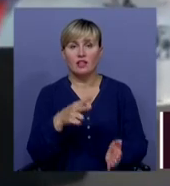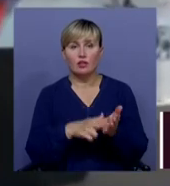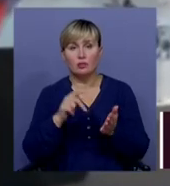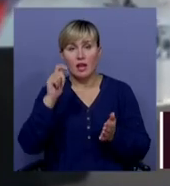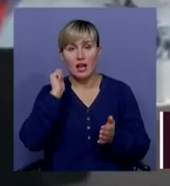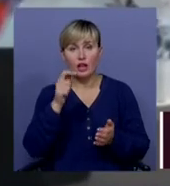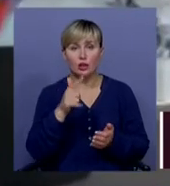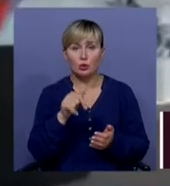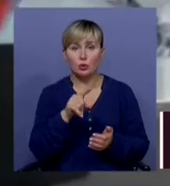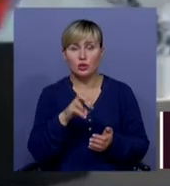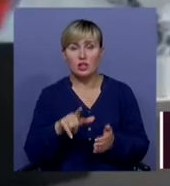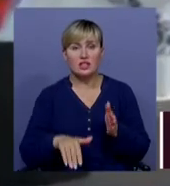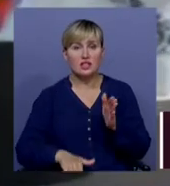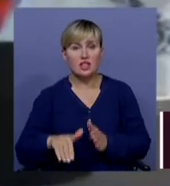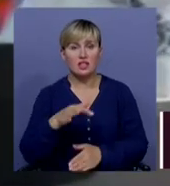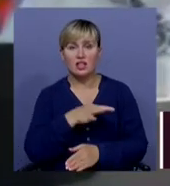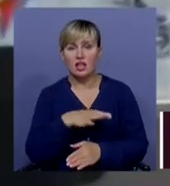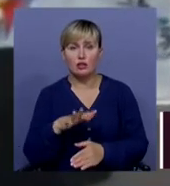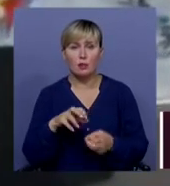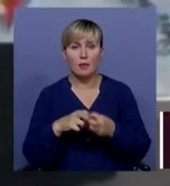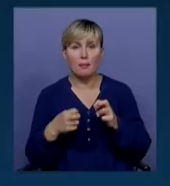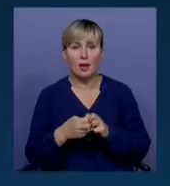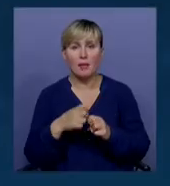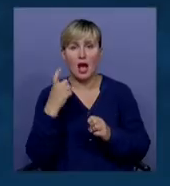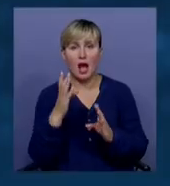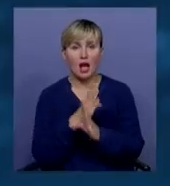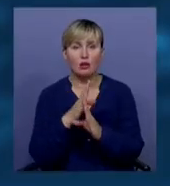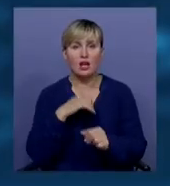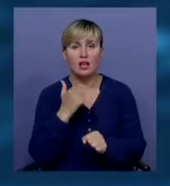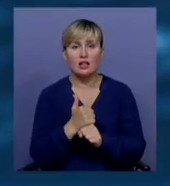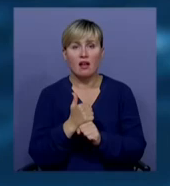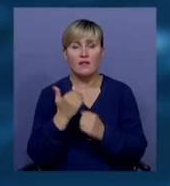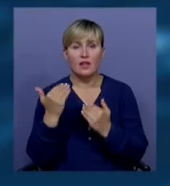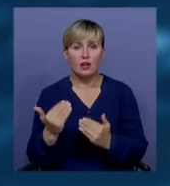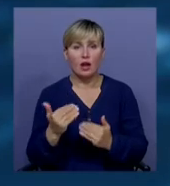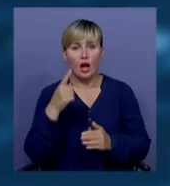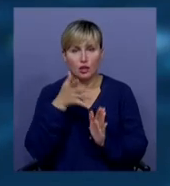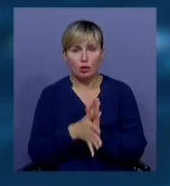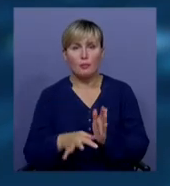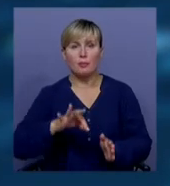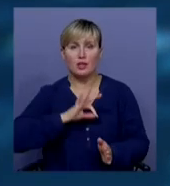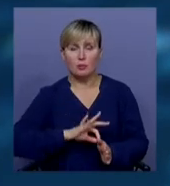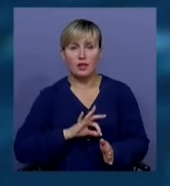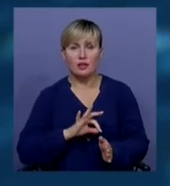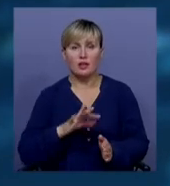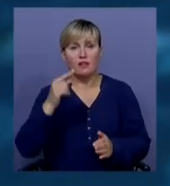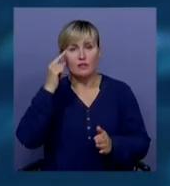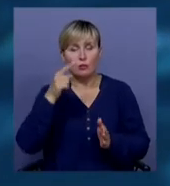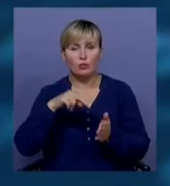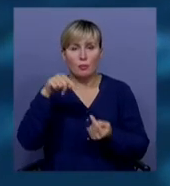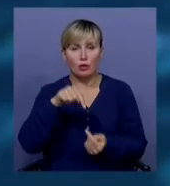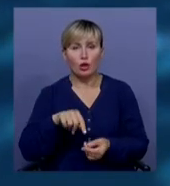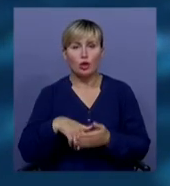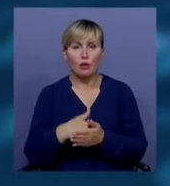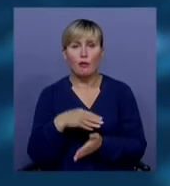28-летняя Гюзель с самого детства неравнодушна к проблемам экологии. Главное ее кредо – осознанное потребление, то есть вдумчивый подход к